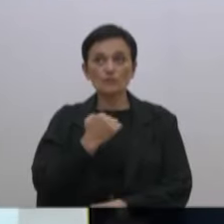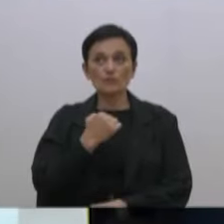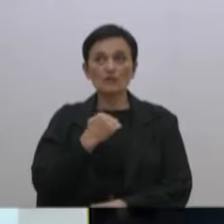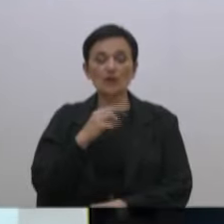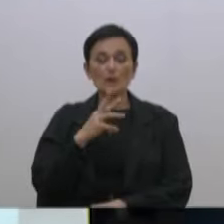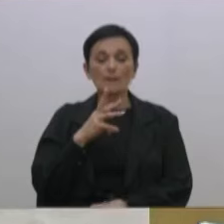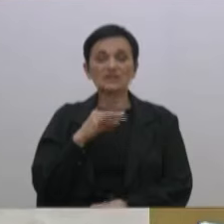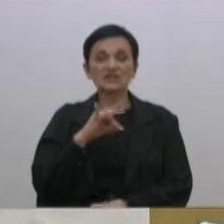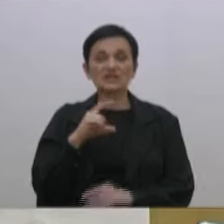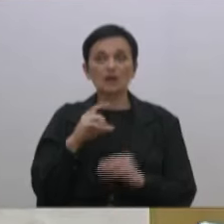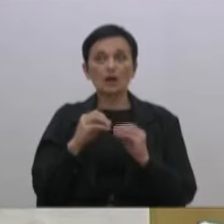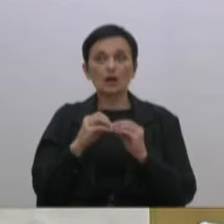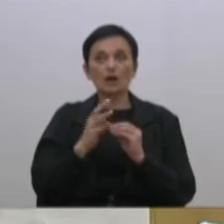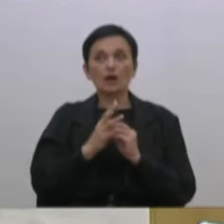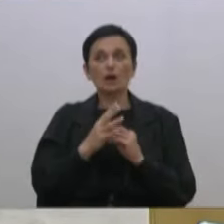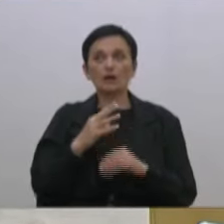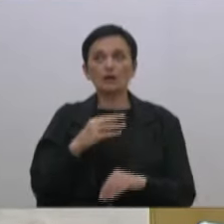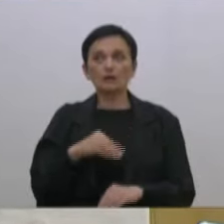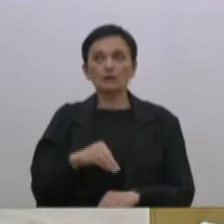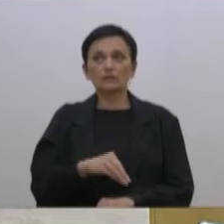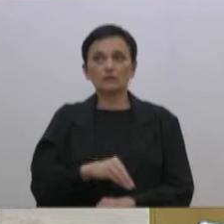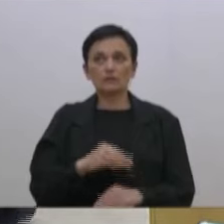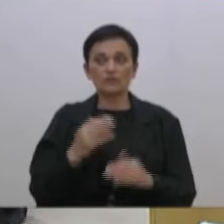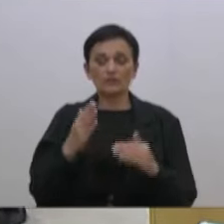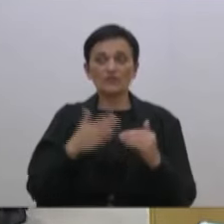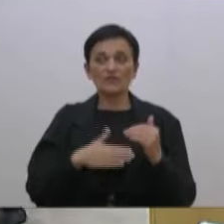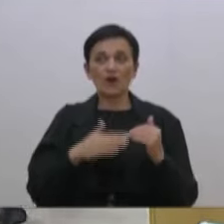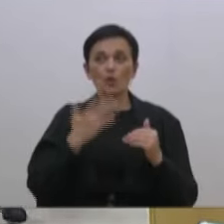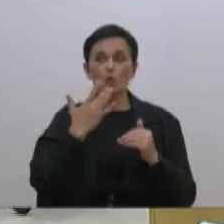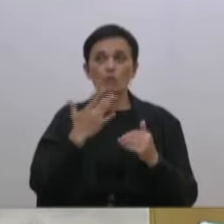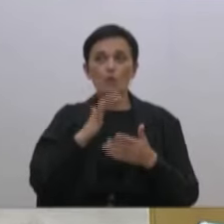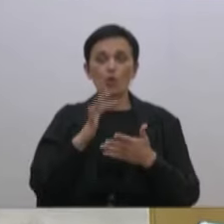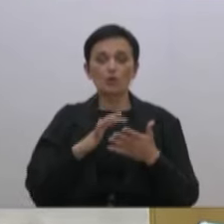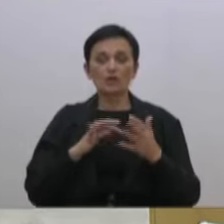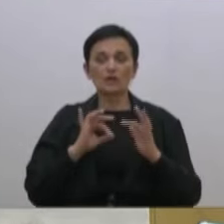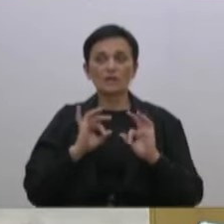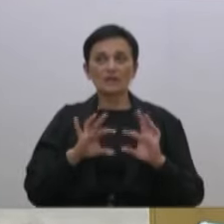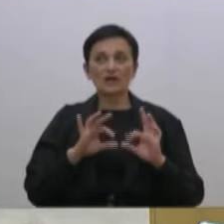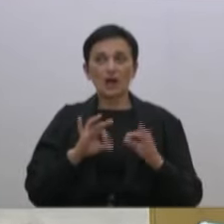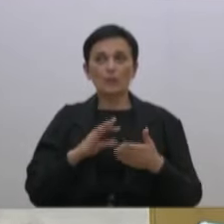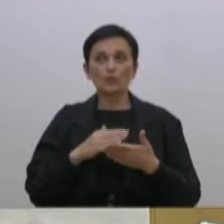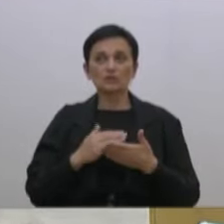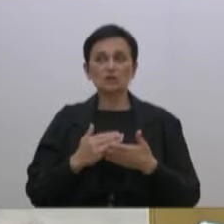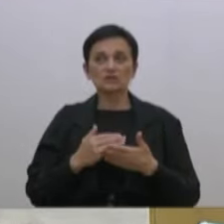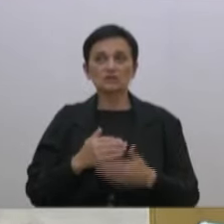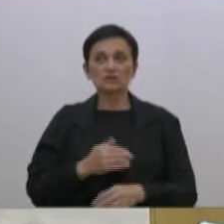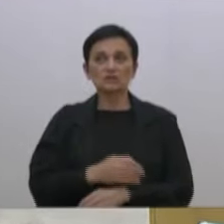მომგავ დინარაძე 15 წუთი და ამით ვასრულებთ პოლიტიკური გამოსვლების ნაწილს.